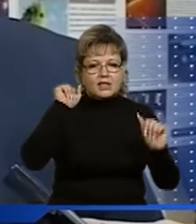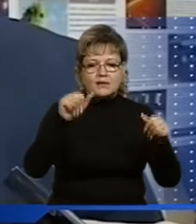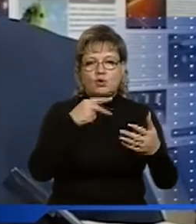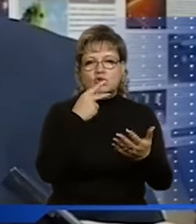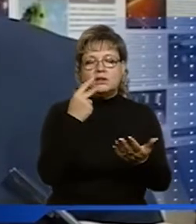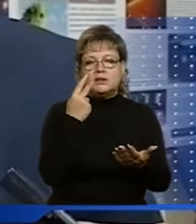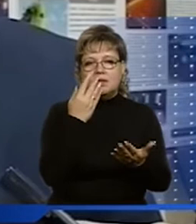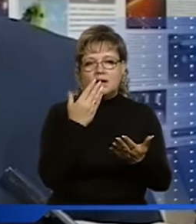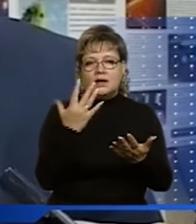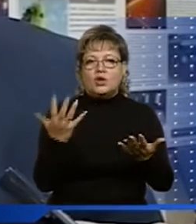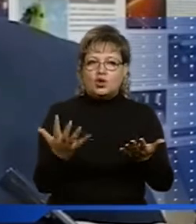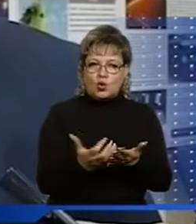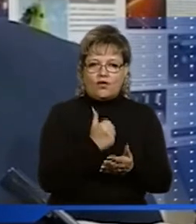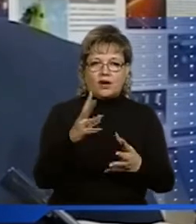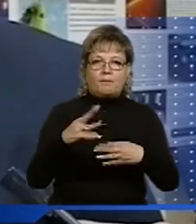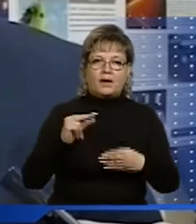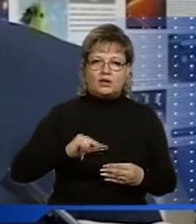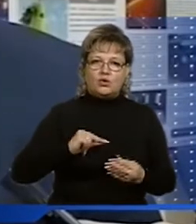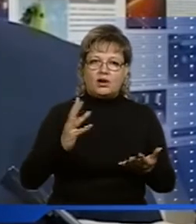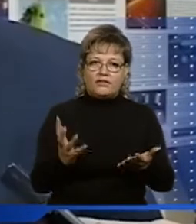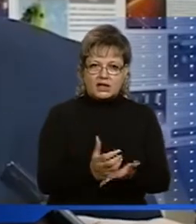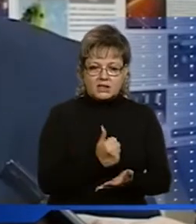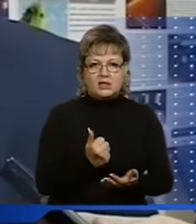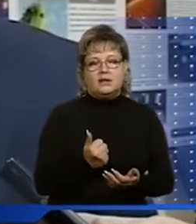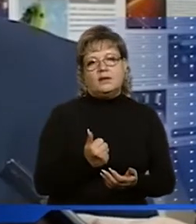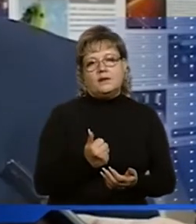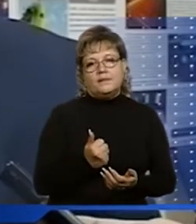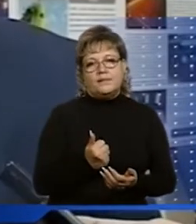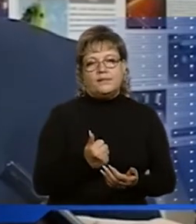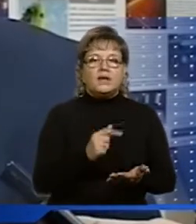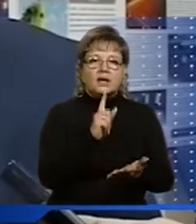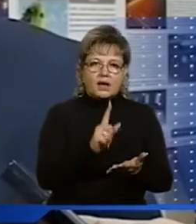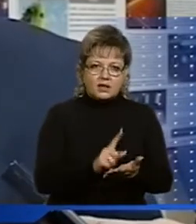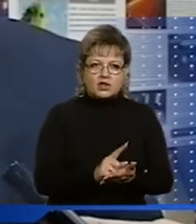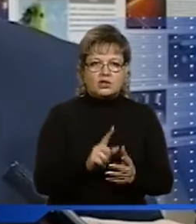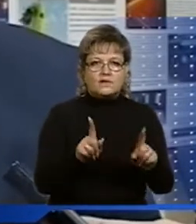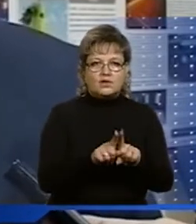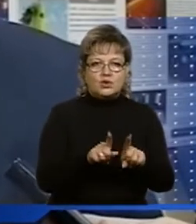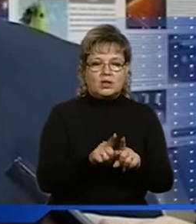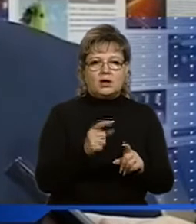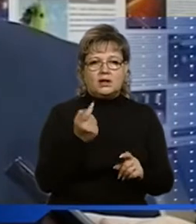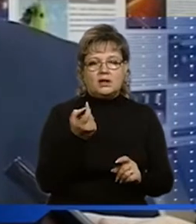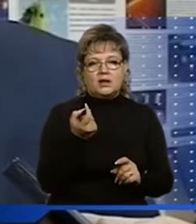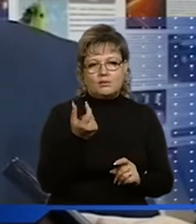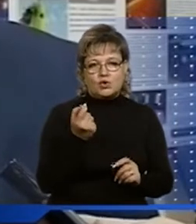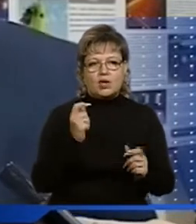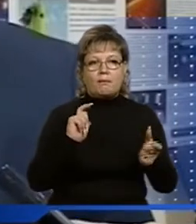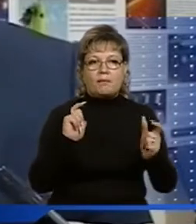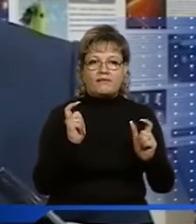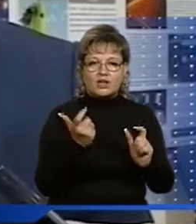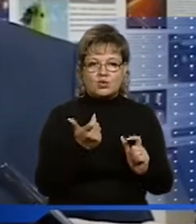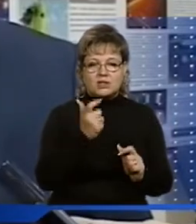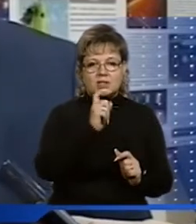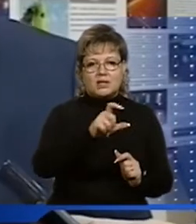во-первых, найти новых партнеров, участников этого мероприятия. Ну и, конечно, немножко все-таки повернуться лицом к молодежи, показать,